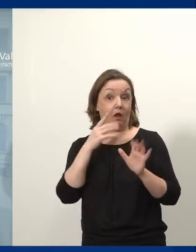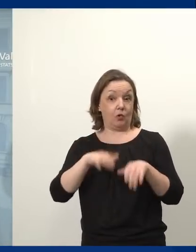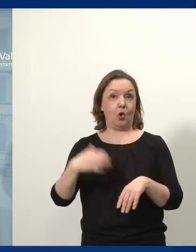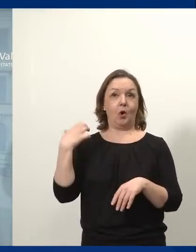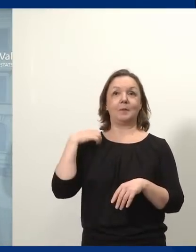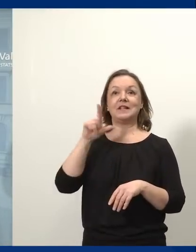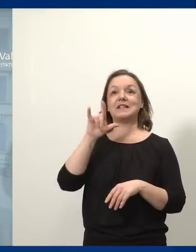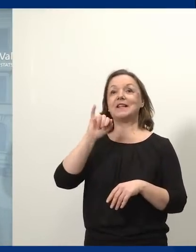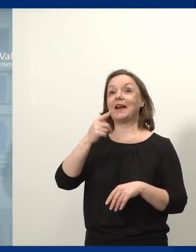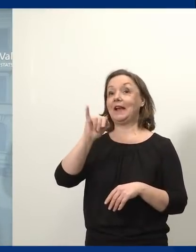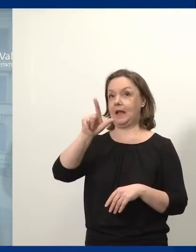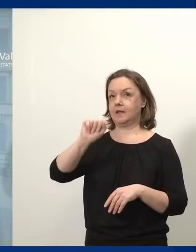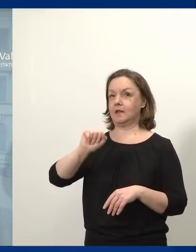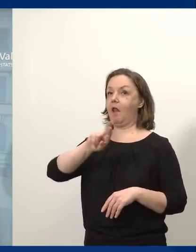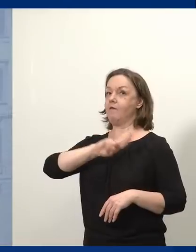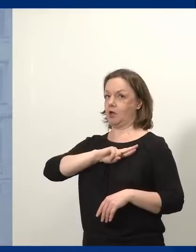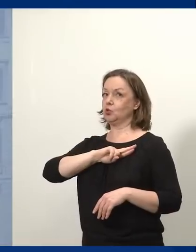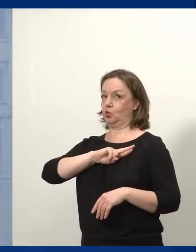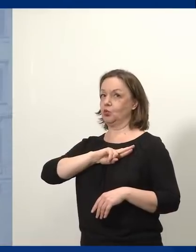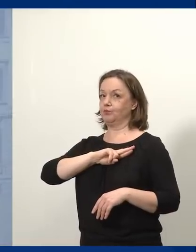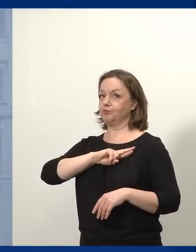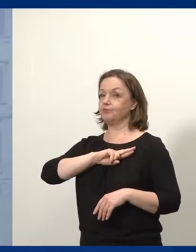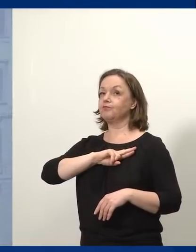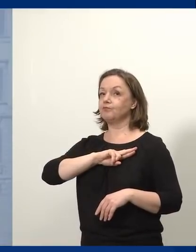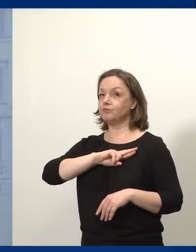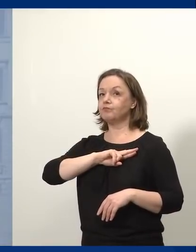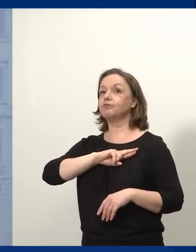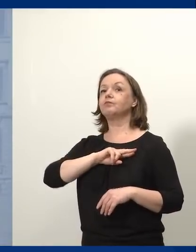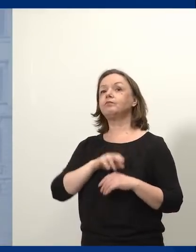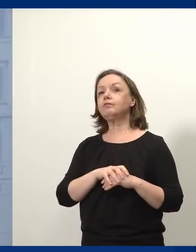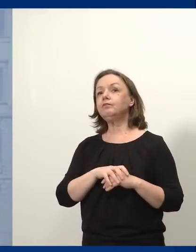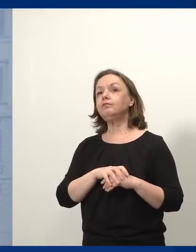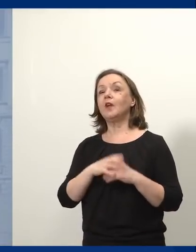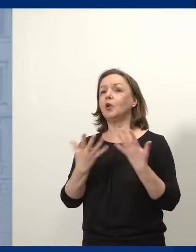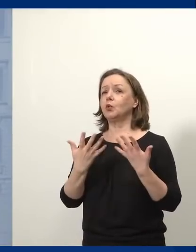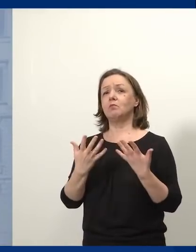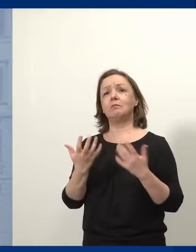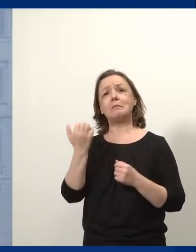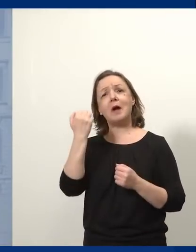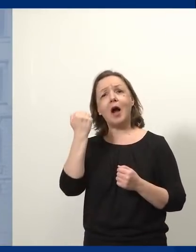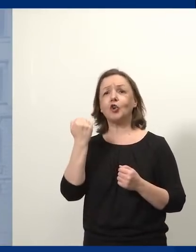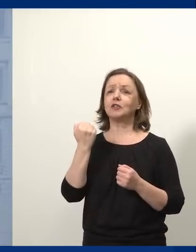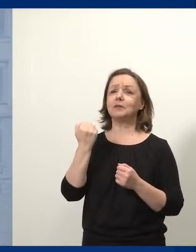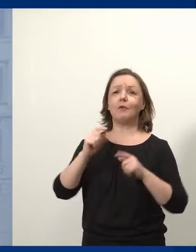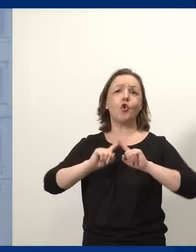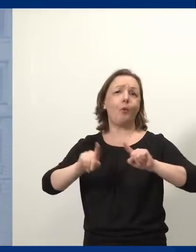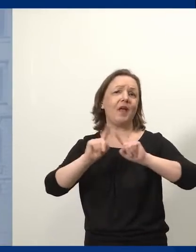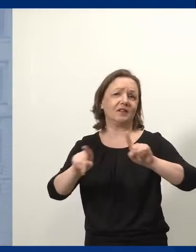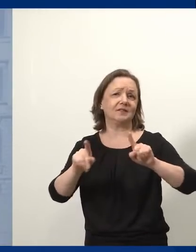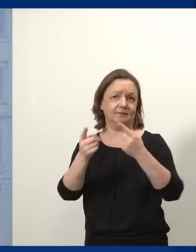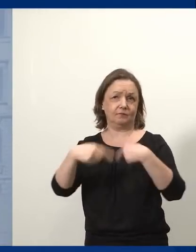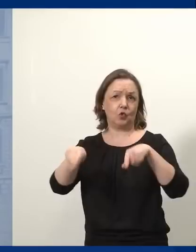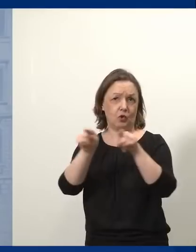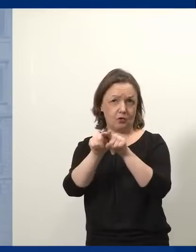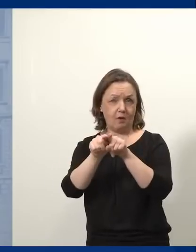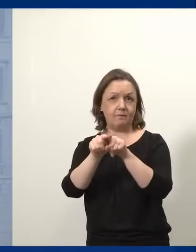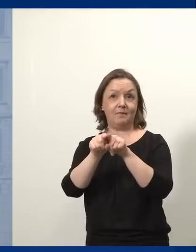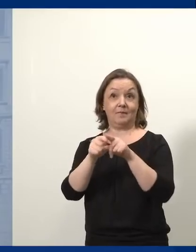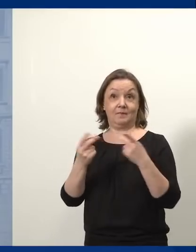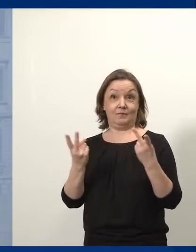Lintilä vastaa siitä. Ja se tehdään niin nopeasti kuin aikaan saadaan. Sitten